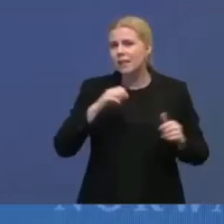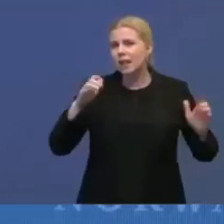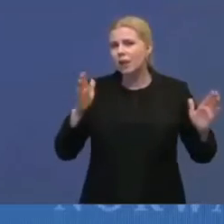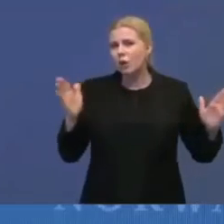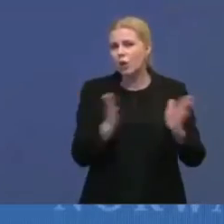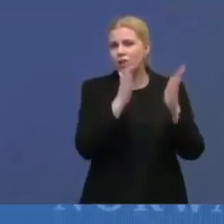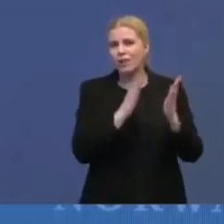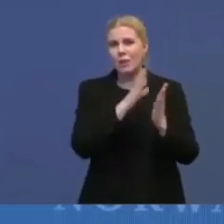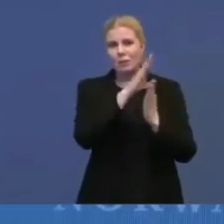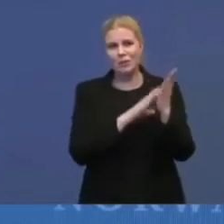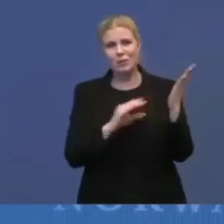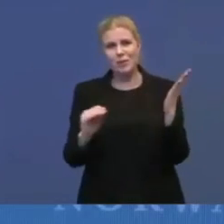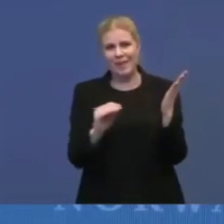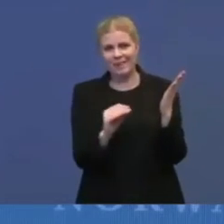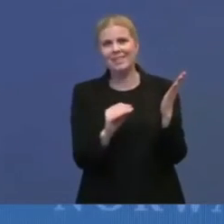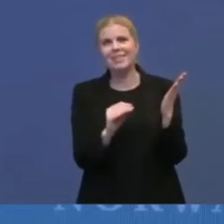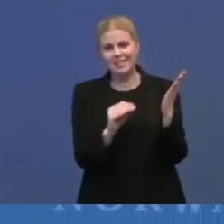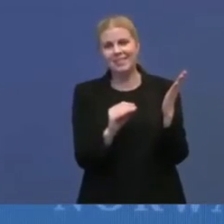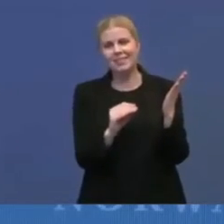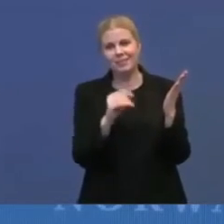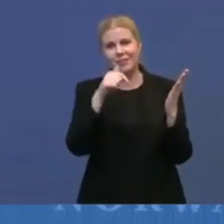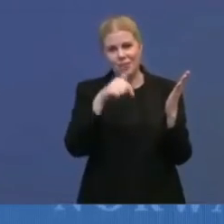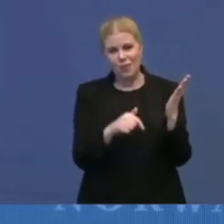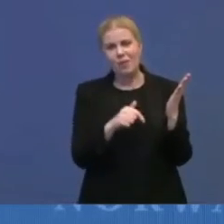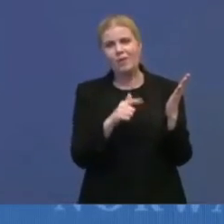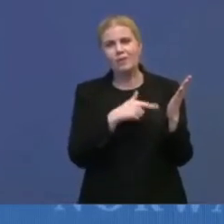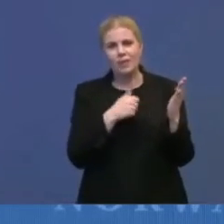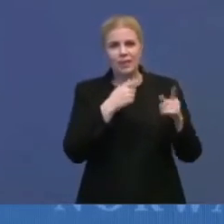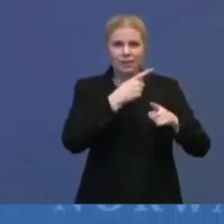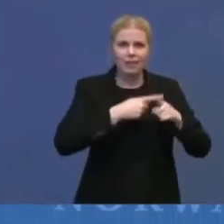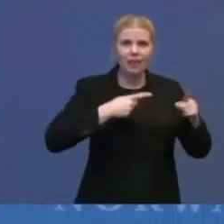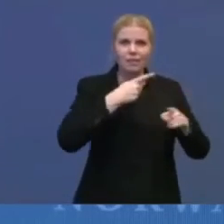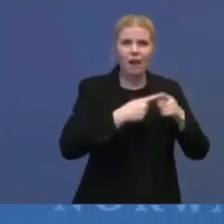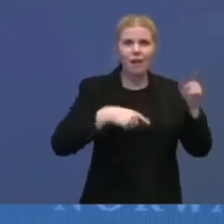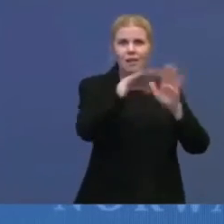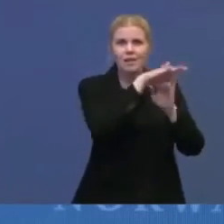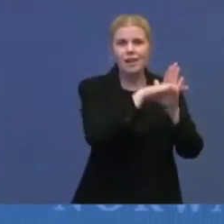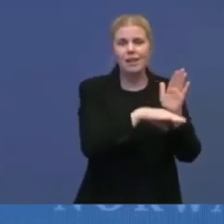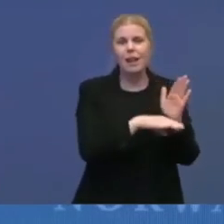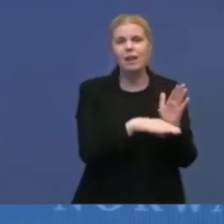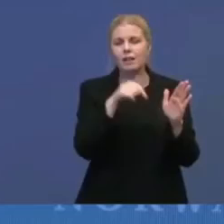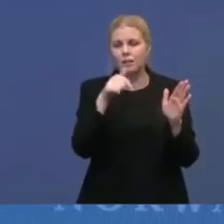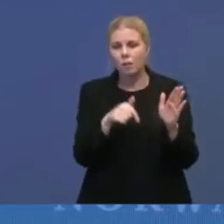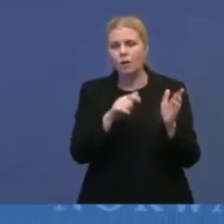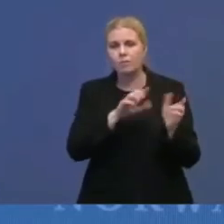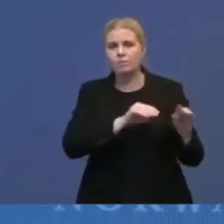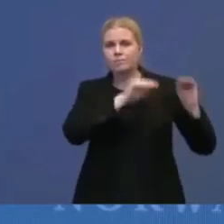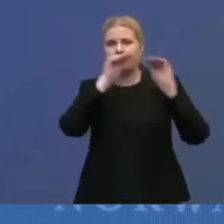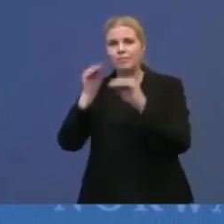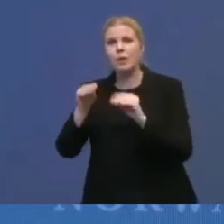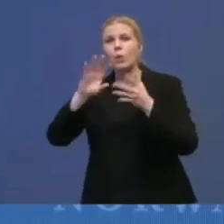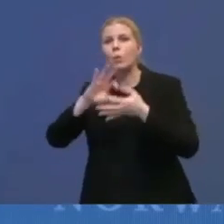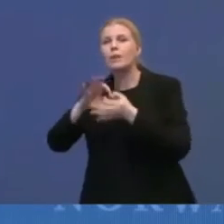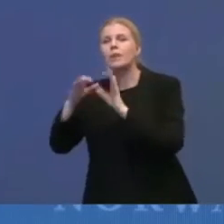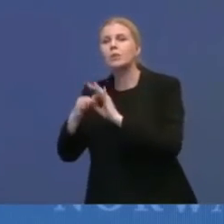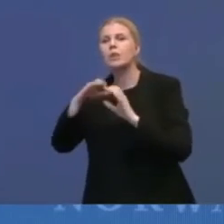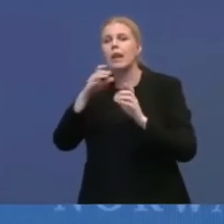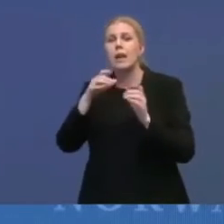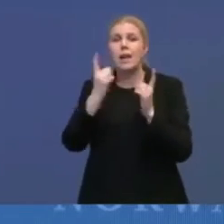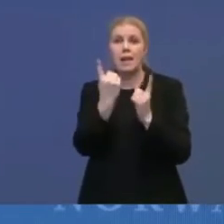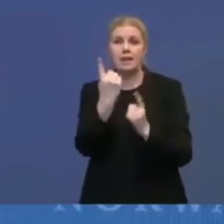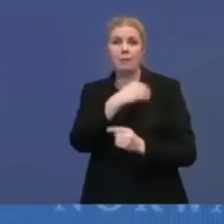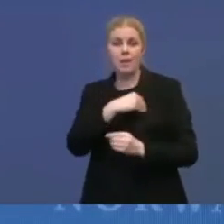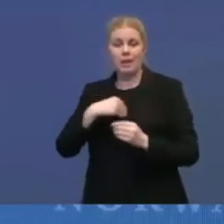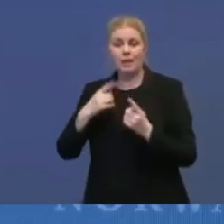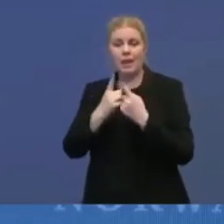mudanayal waxan uga gud beynnaa xeerar ki faa faa sanaa ini nukul minnoo mitirka afhirka iya aq